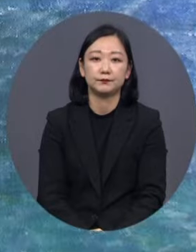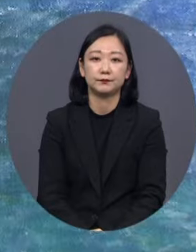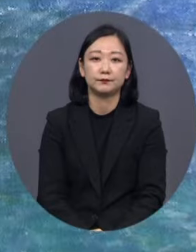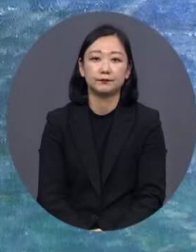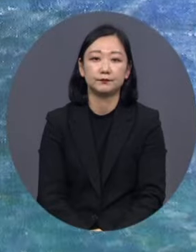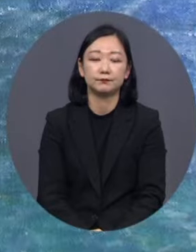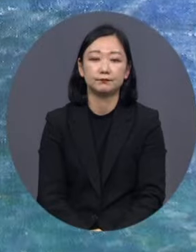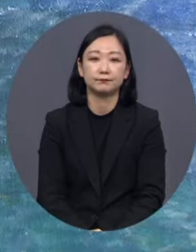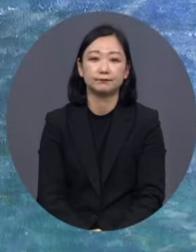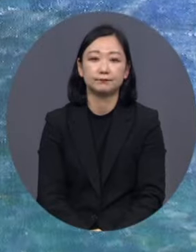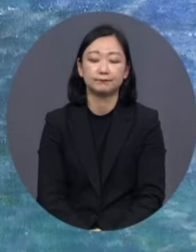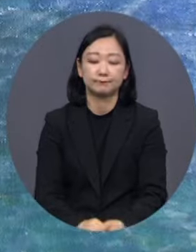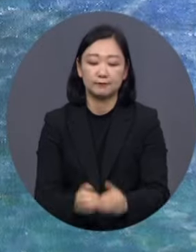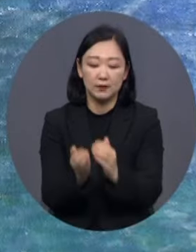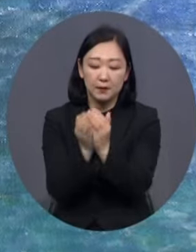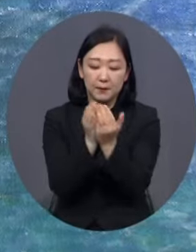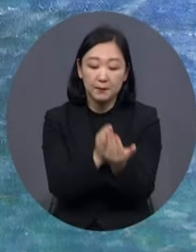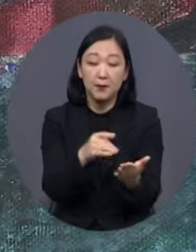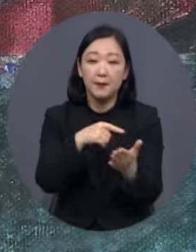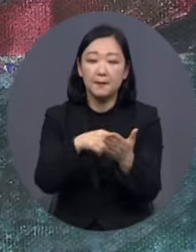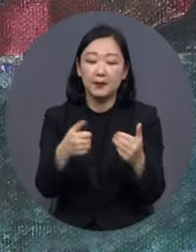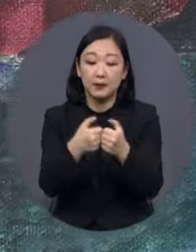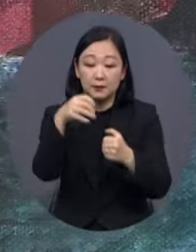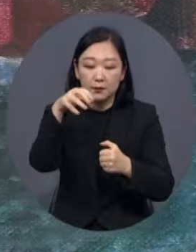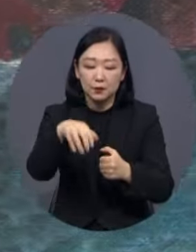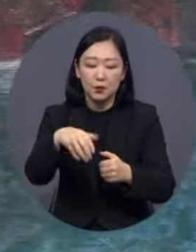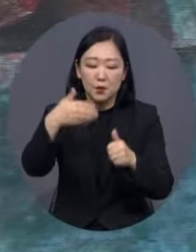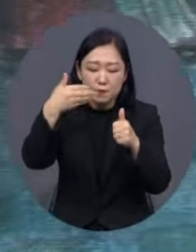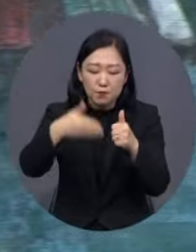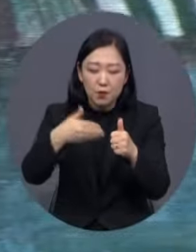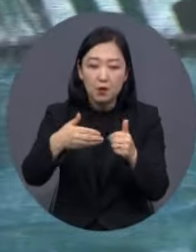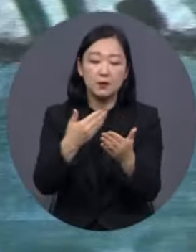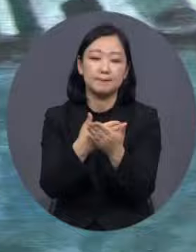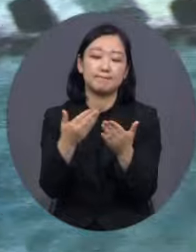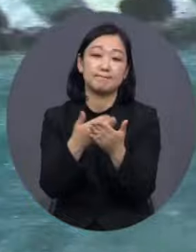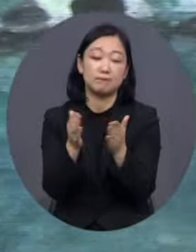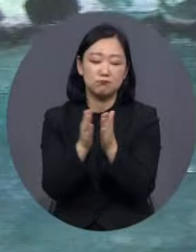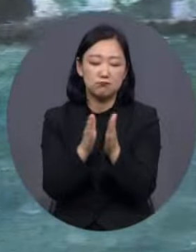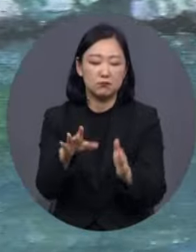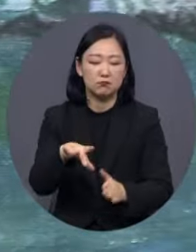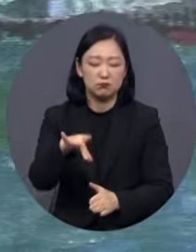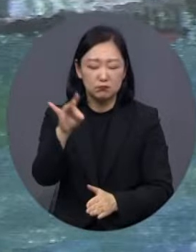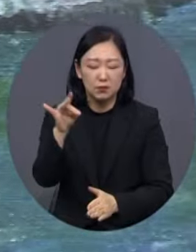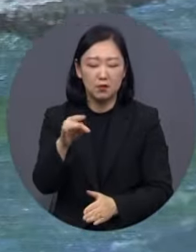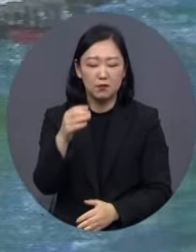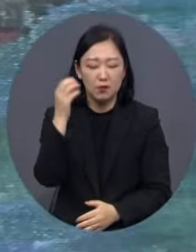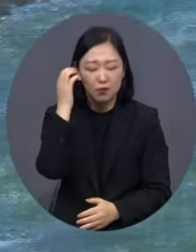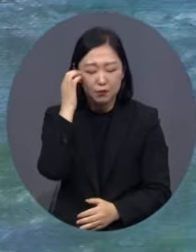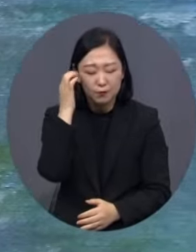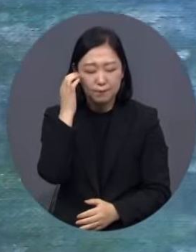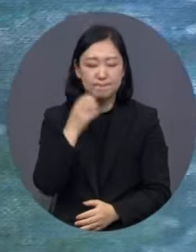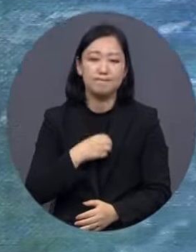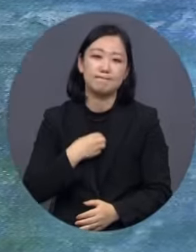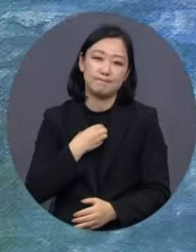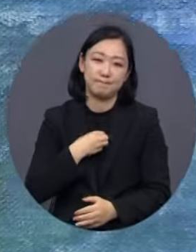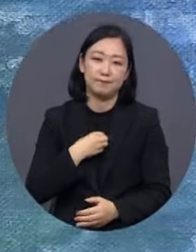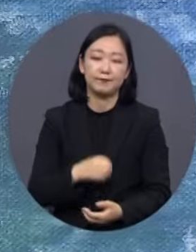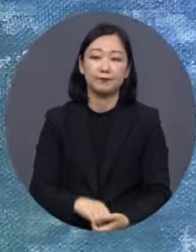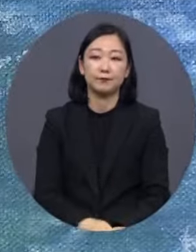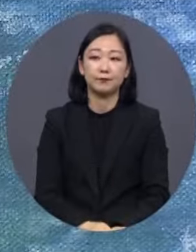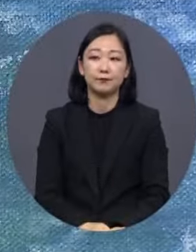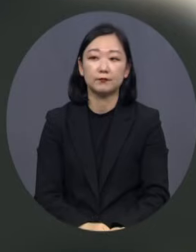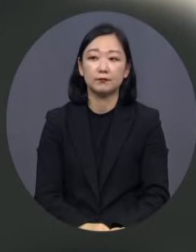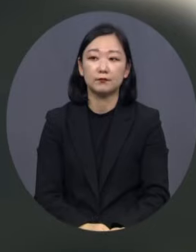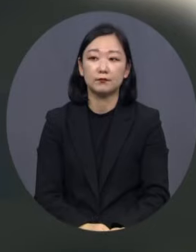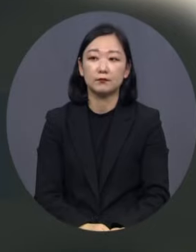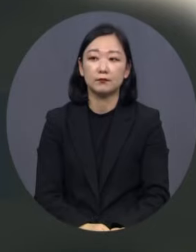생겼었어요 세월호 피해 상담소의 권유로 그림을 그리기 시작했지만 처음엔 고통스럽기만 했습니다 그림 그리면서도